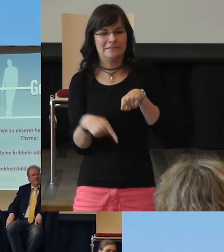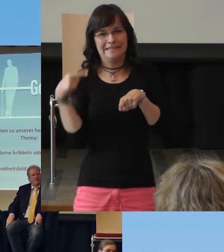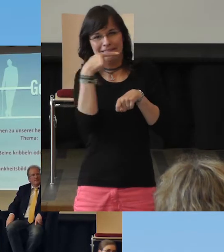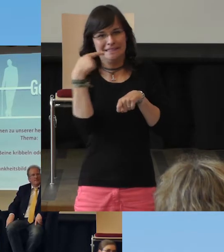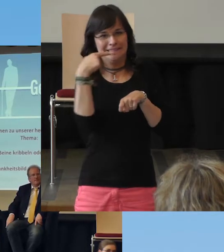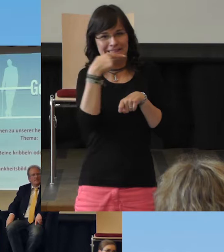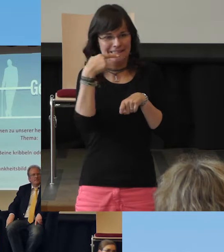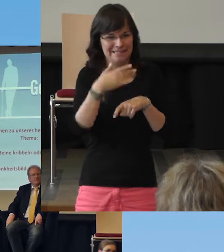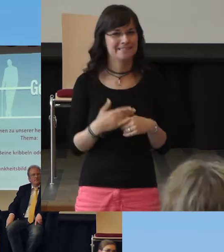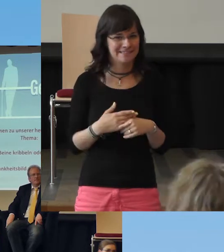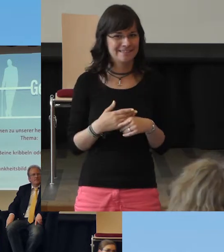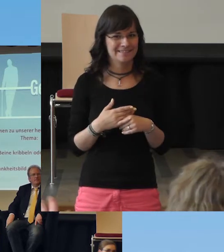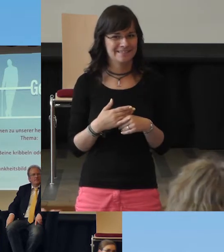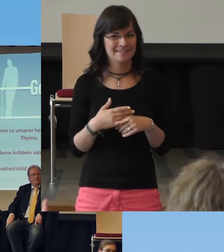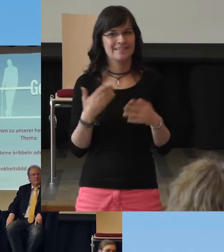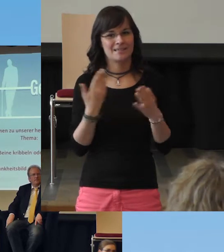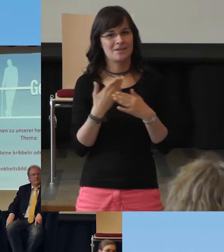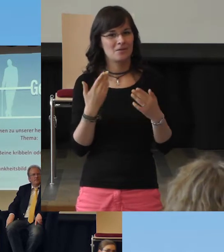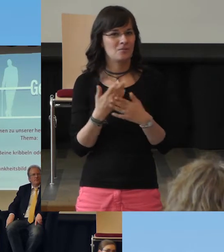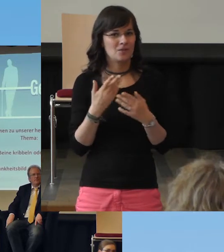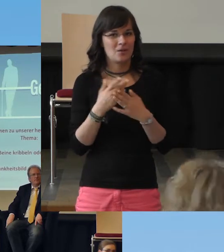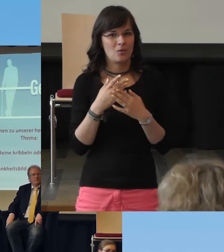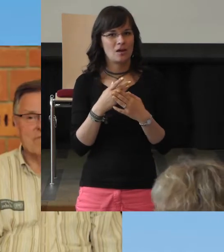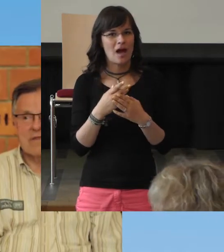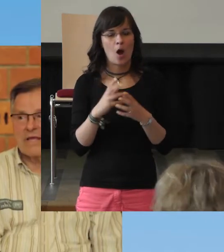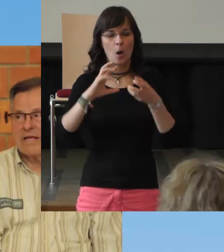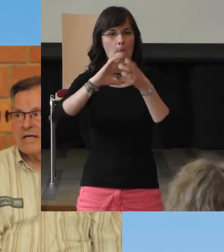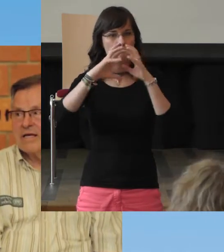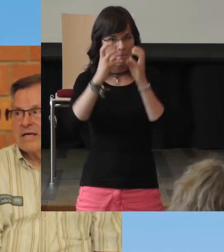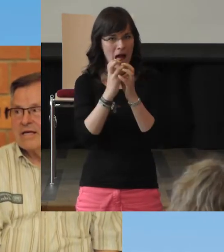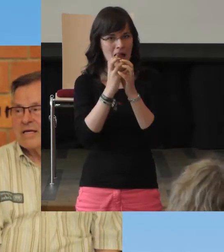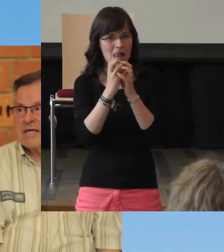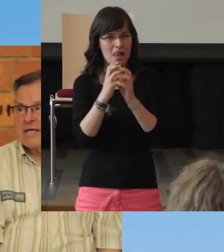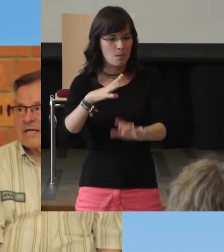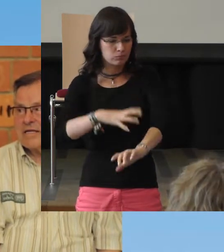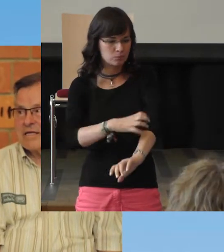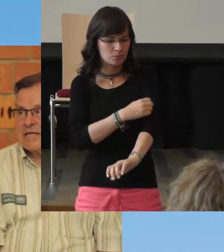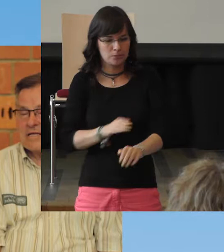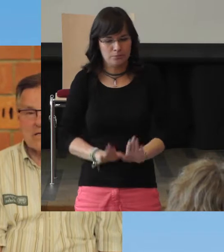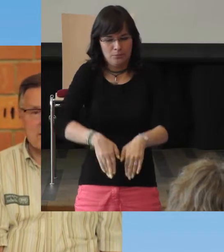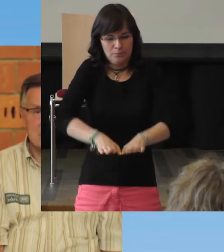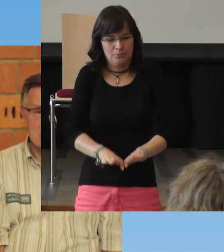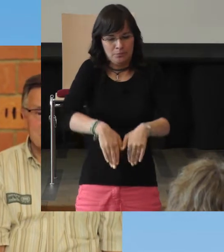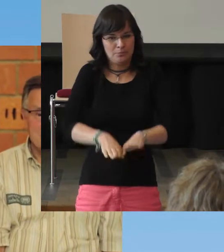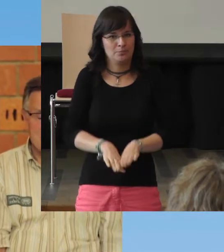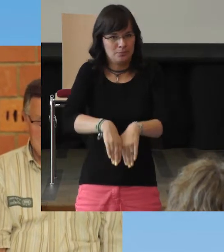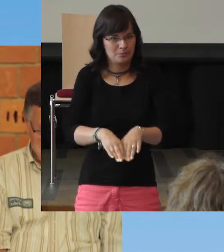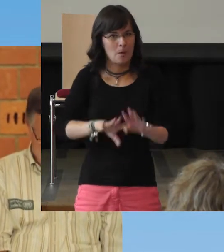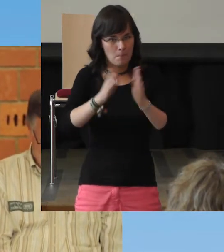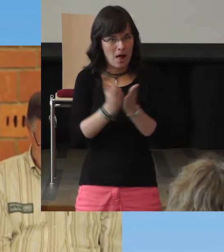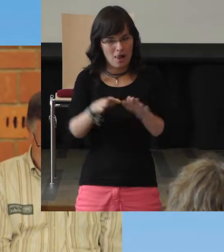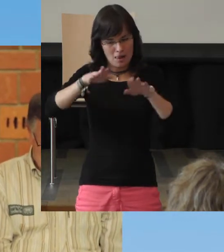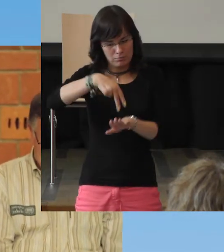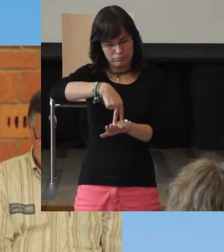Ball mit Luft gefüllt in dem ich täglich mindestens zehnmal drauf bin also ich mache alles mögliche